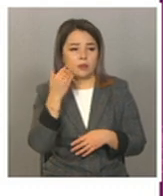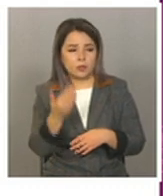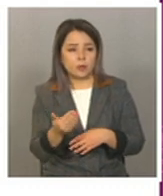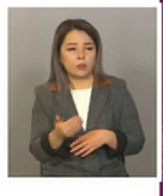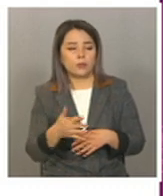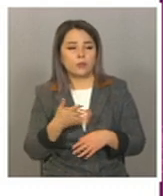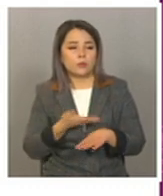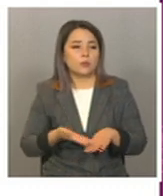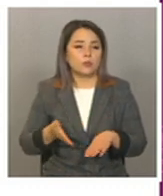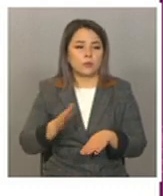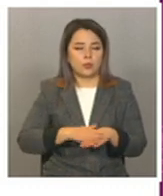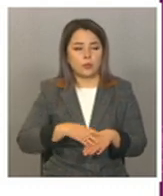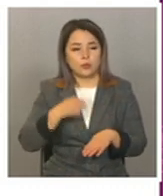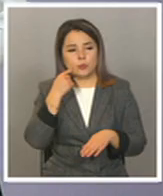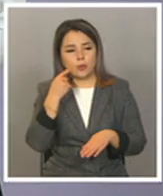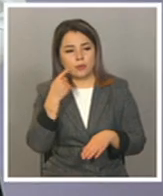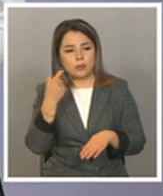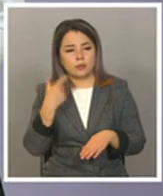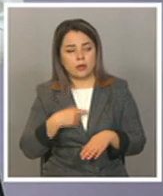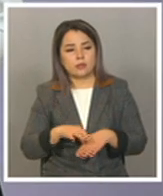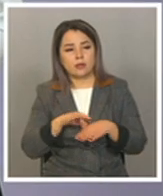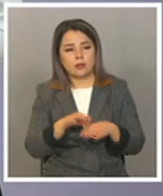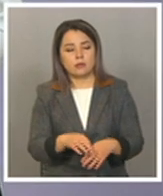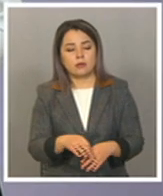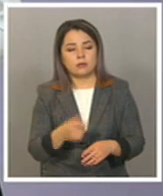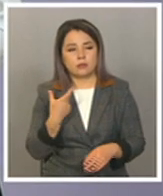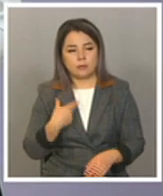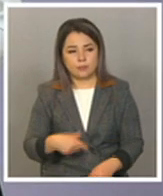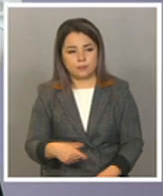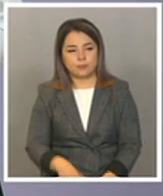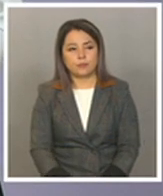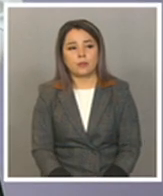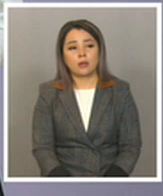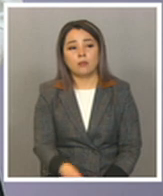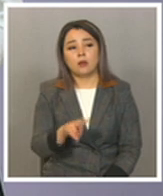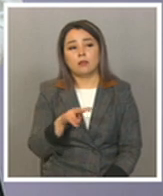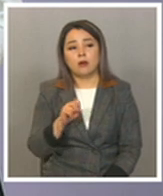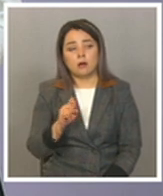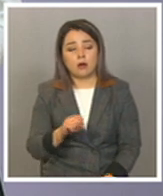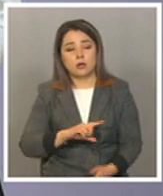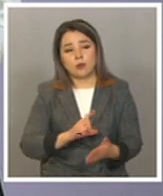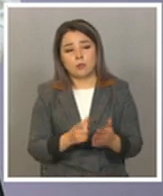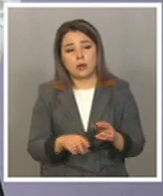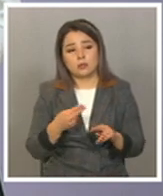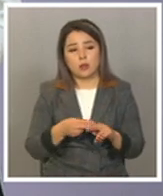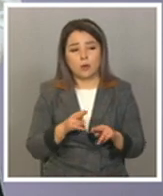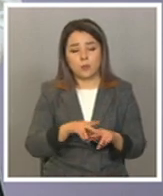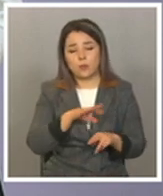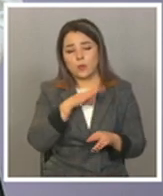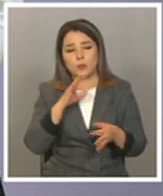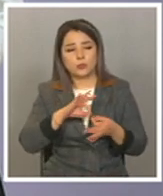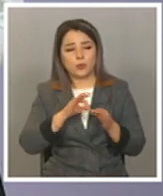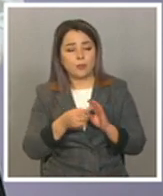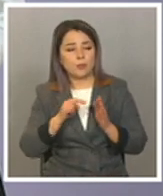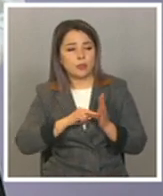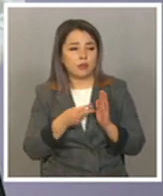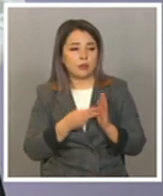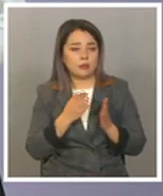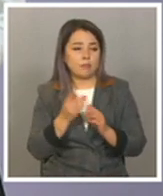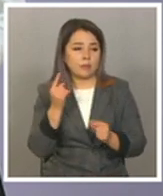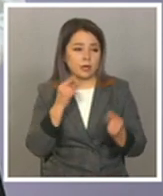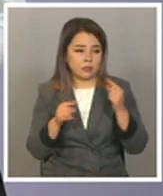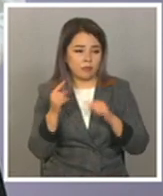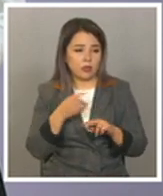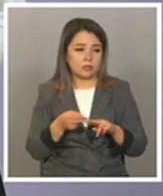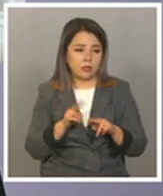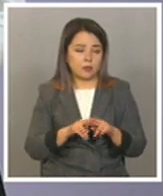за это нам нести. Ребята, роман «Плаха» – очень сложное многоплановое произведение. Это